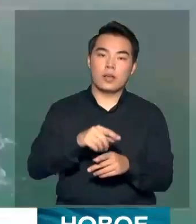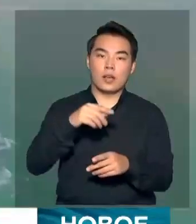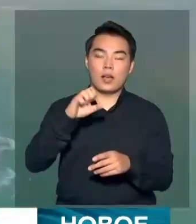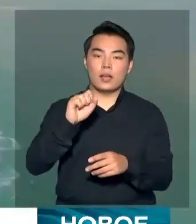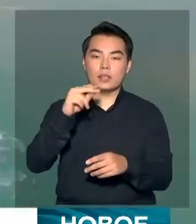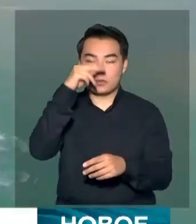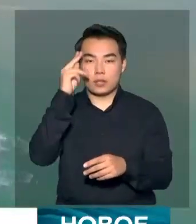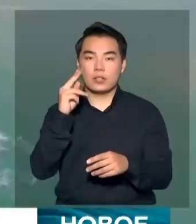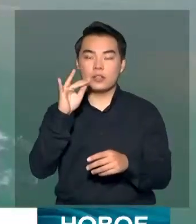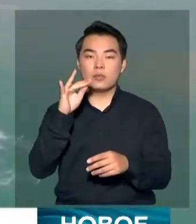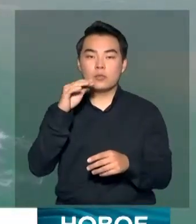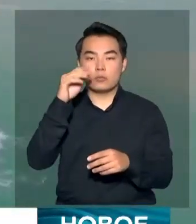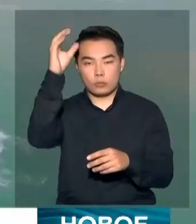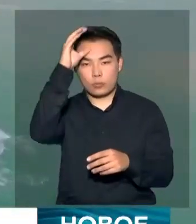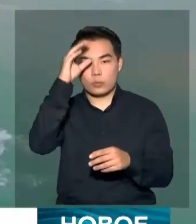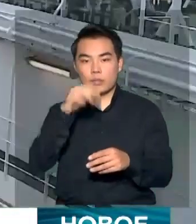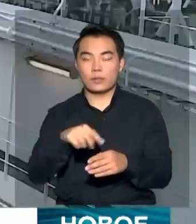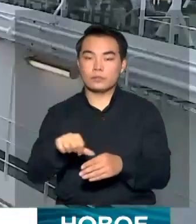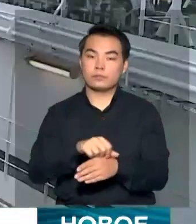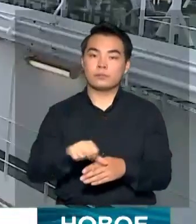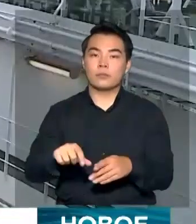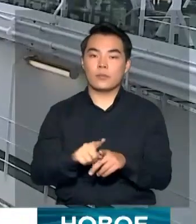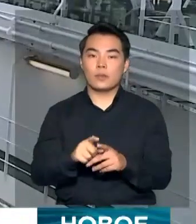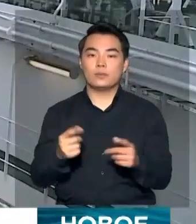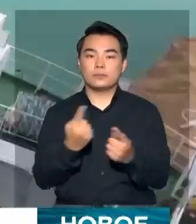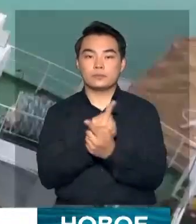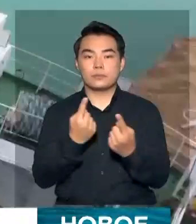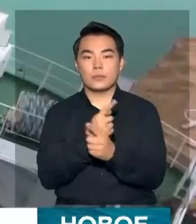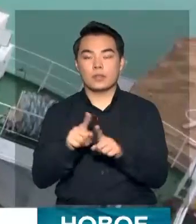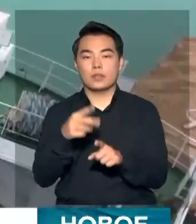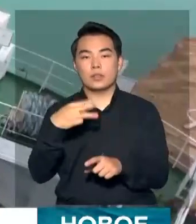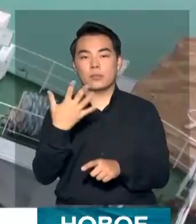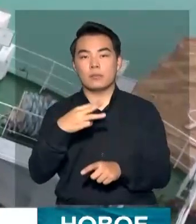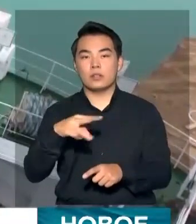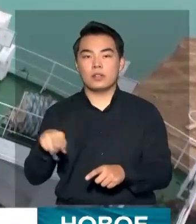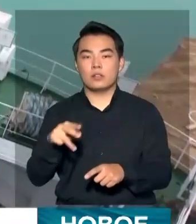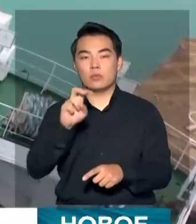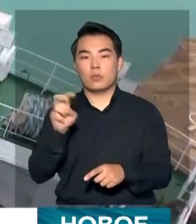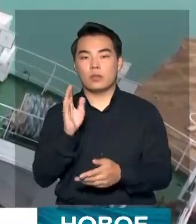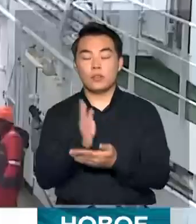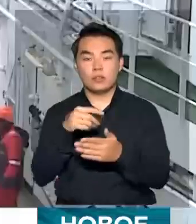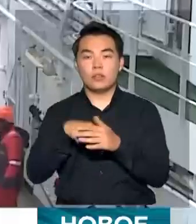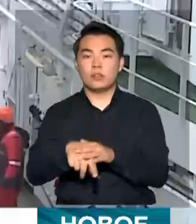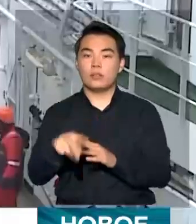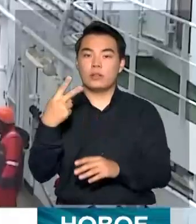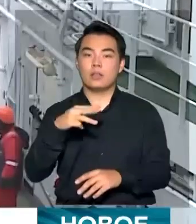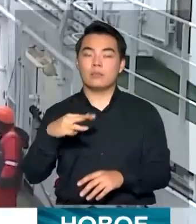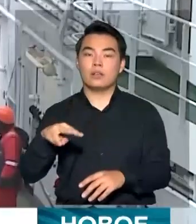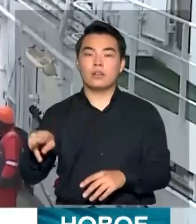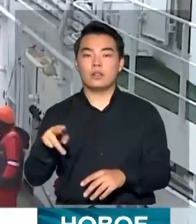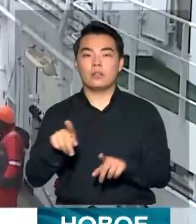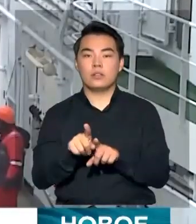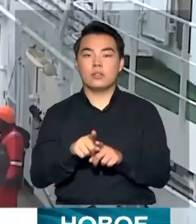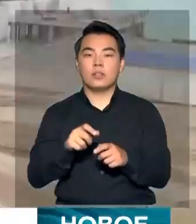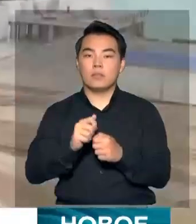Турции. За последние 15 лет в развитие логистики наша страна вложила 35 миллиардов долларов, еще 20 миллиардов